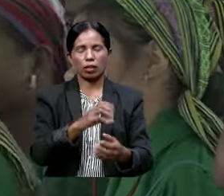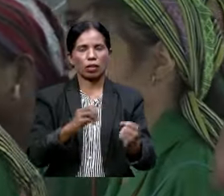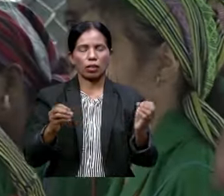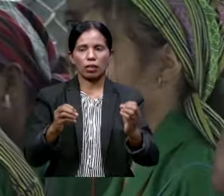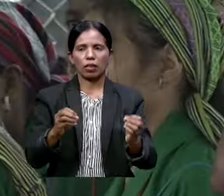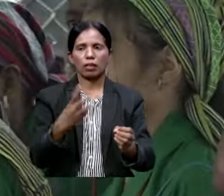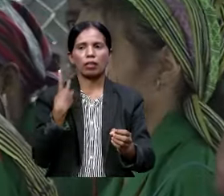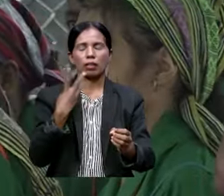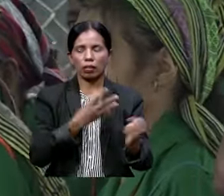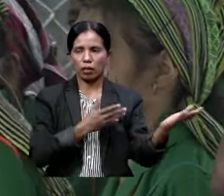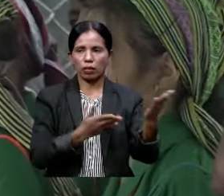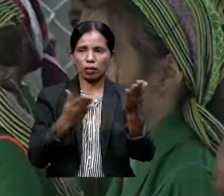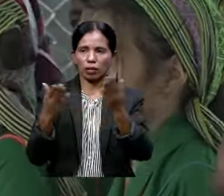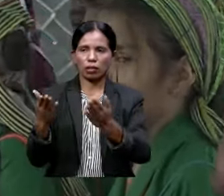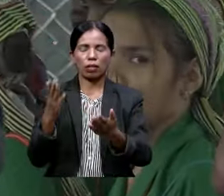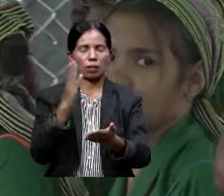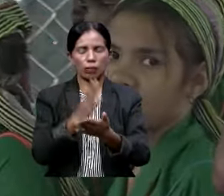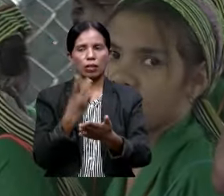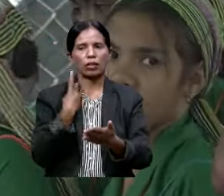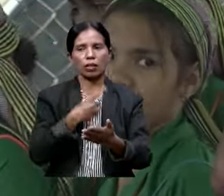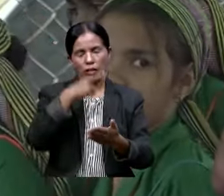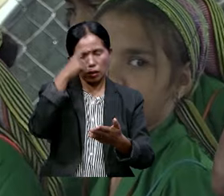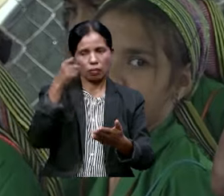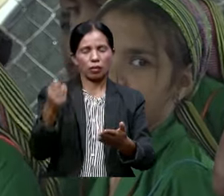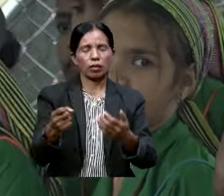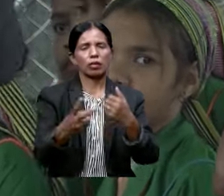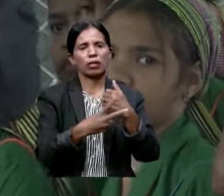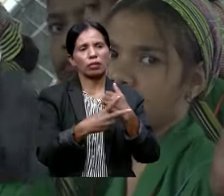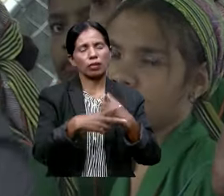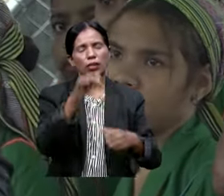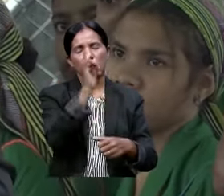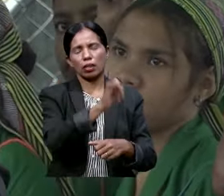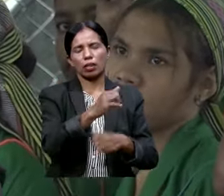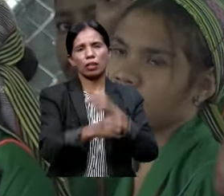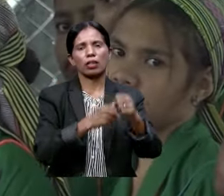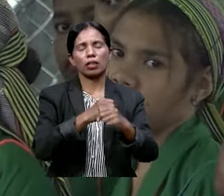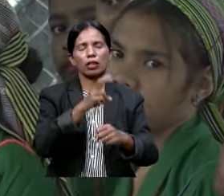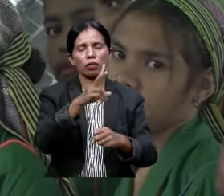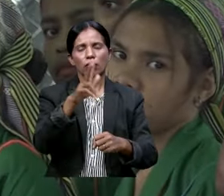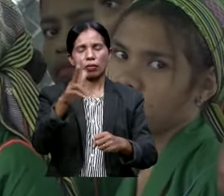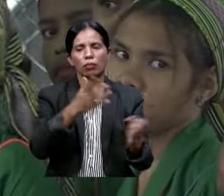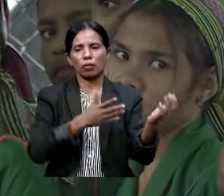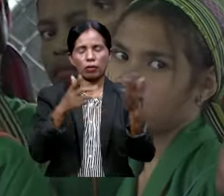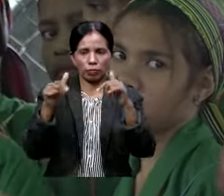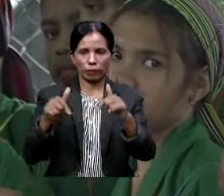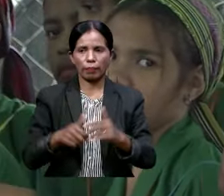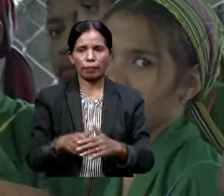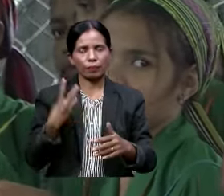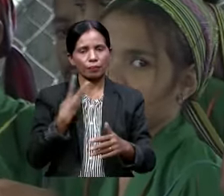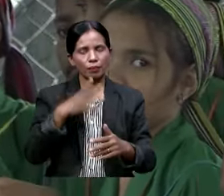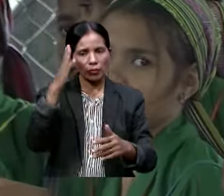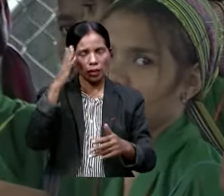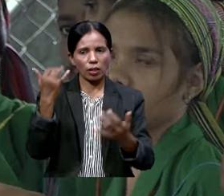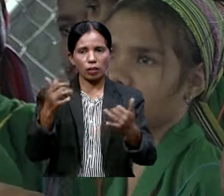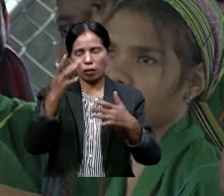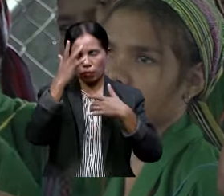da vetse importa mai, at hamate falita tamba, dala bara kraite tina roti nan tolu raine ba mit importa mai. Ita tene muito bem agora mora